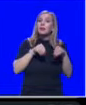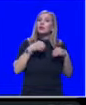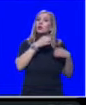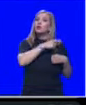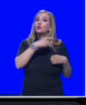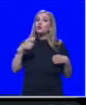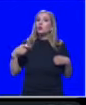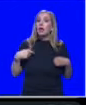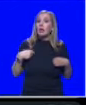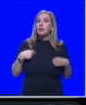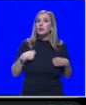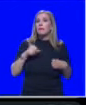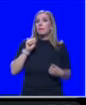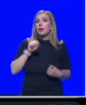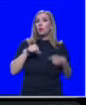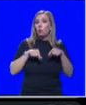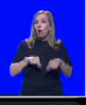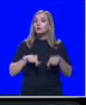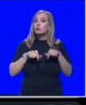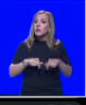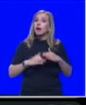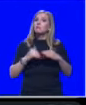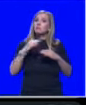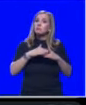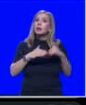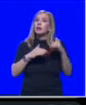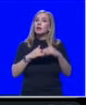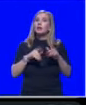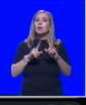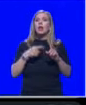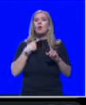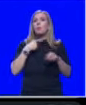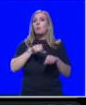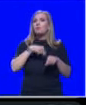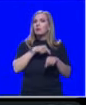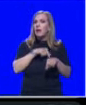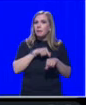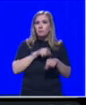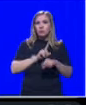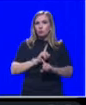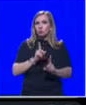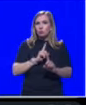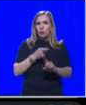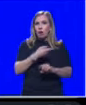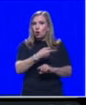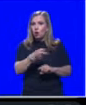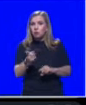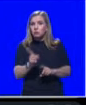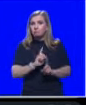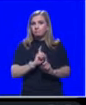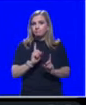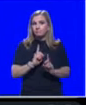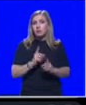национално отговорна партия, която гради, която не губи времето на избирателя,